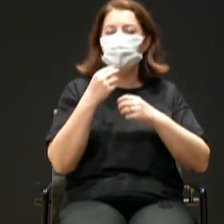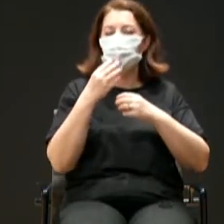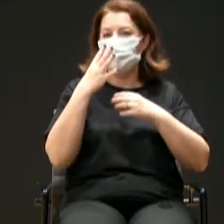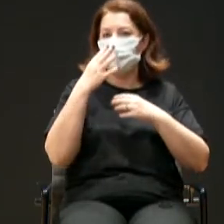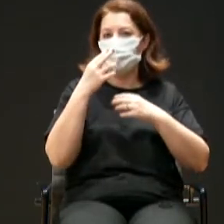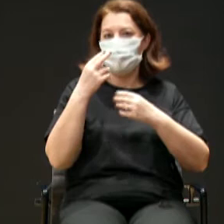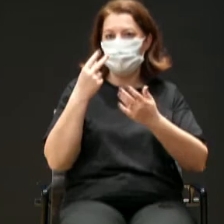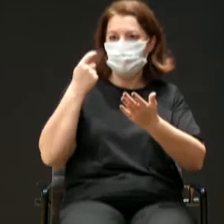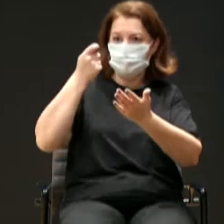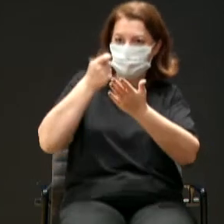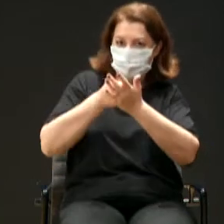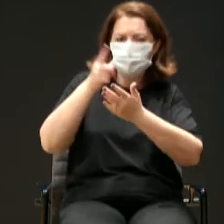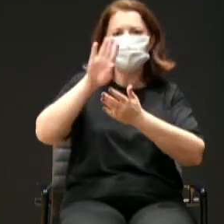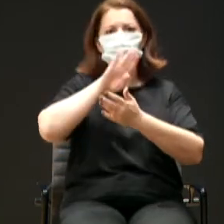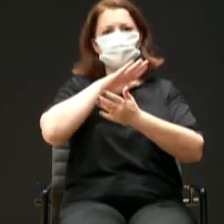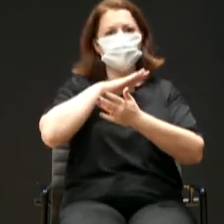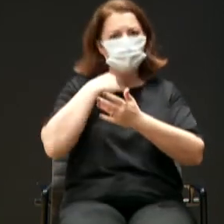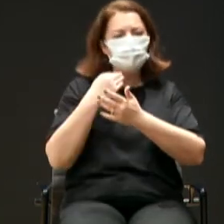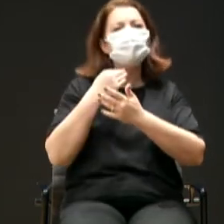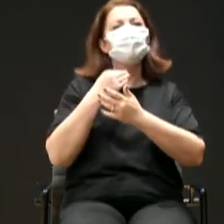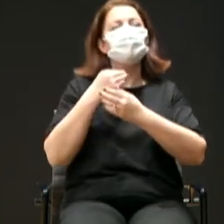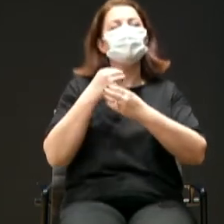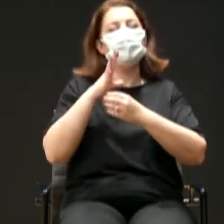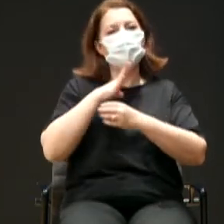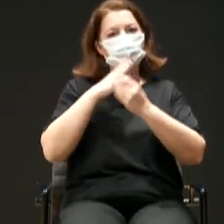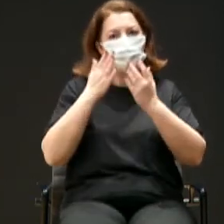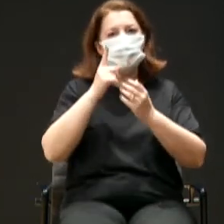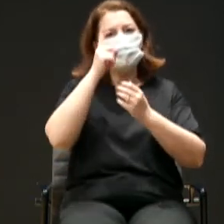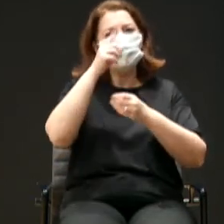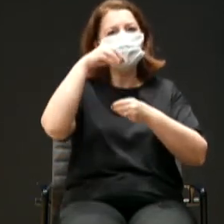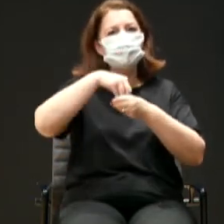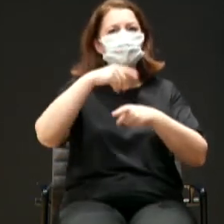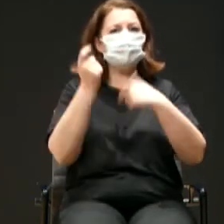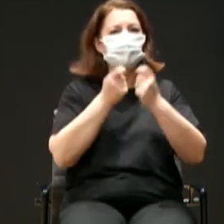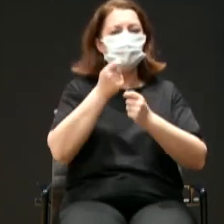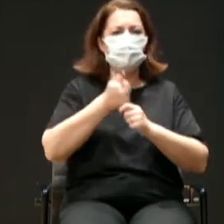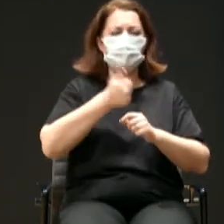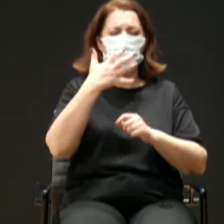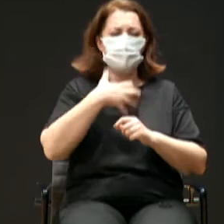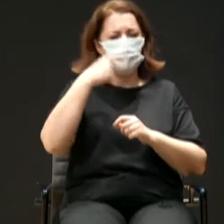zor oldu. Bir tane İçişleri Bakanı kafasına göre